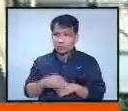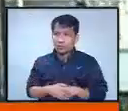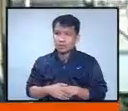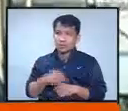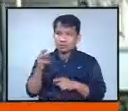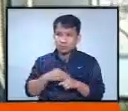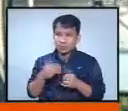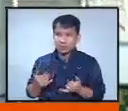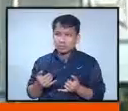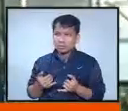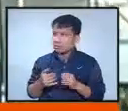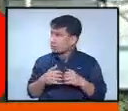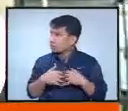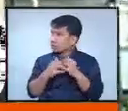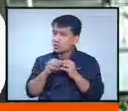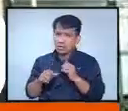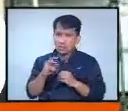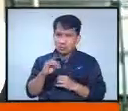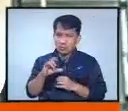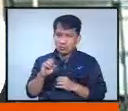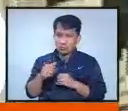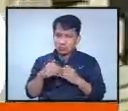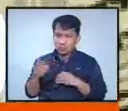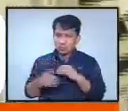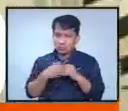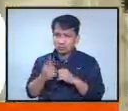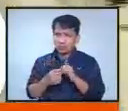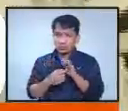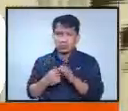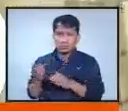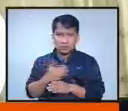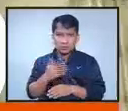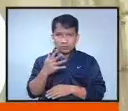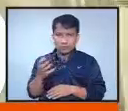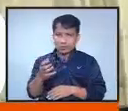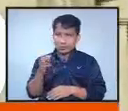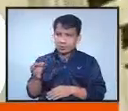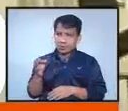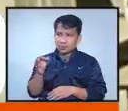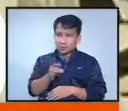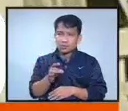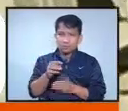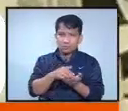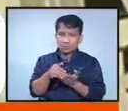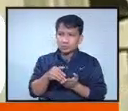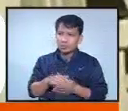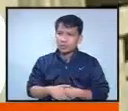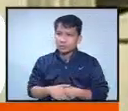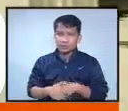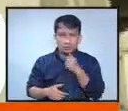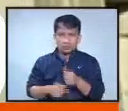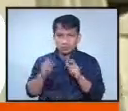noong nakaraang taon, kinatigan ng Malolos RTC ang may-ari ng lupa na sumisingil ng 598.9 million pesos. Hindi raw